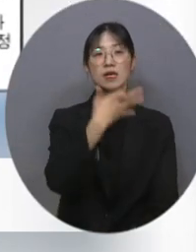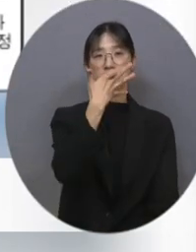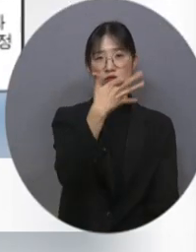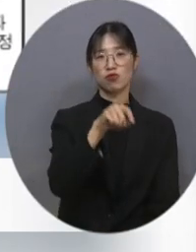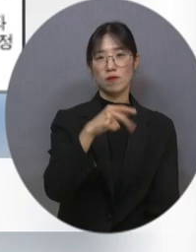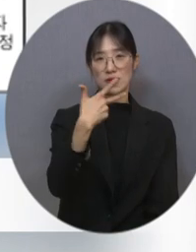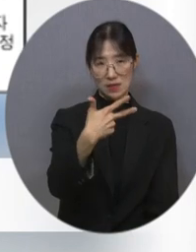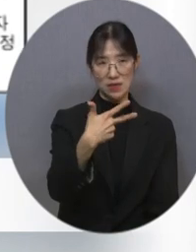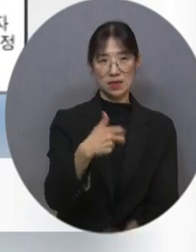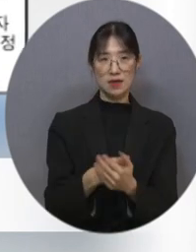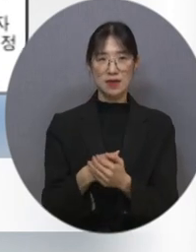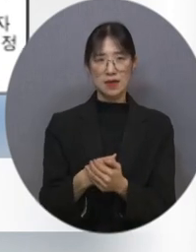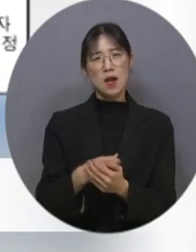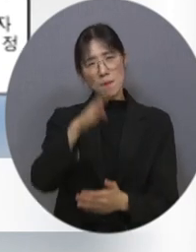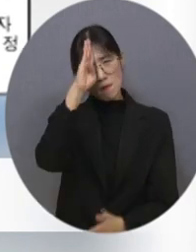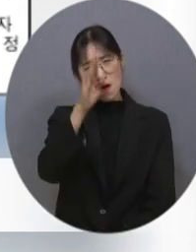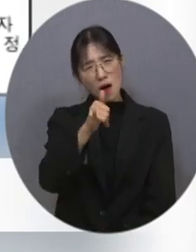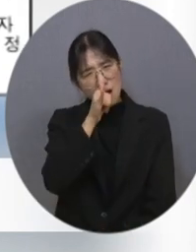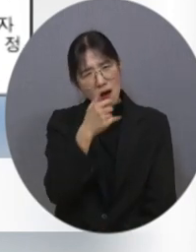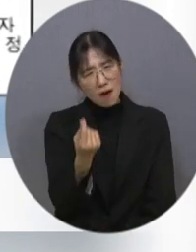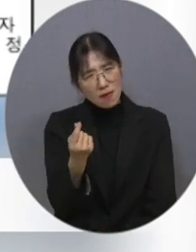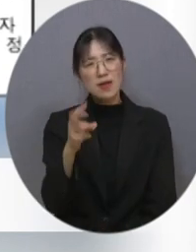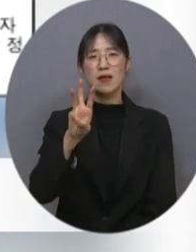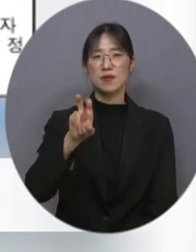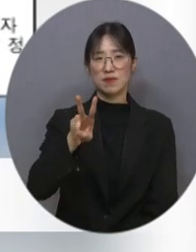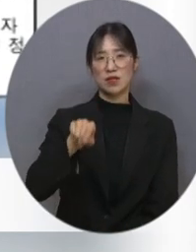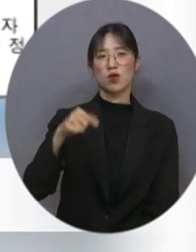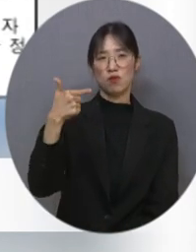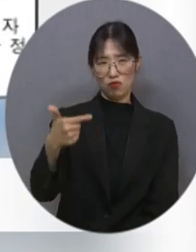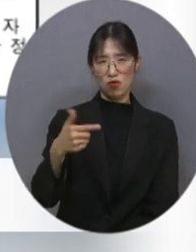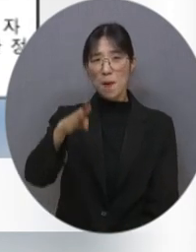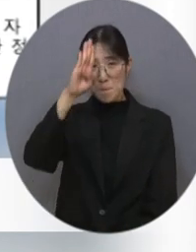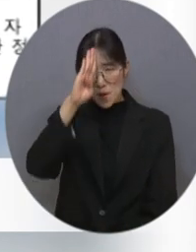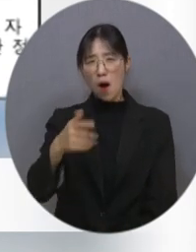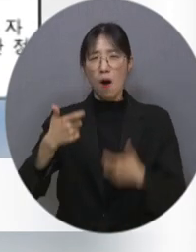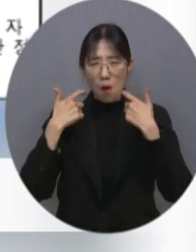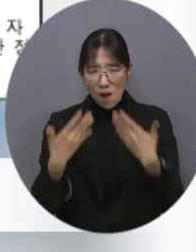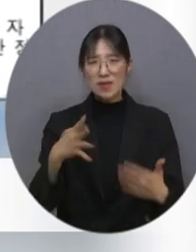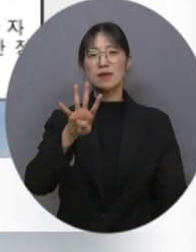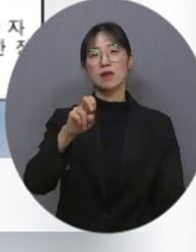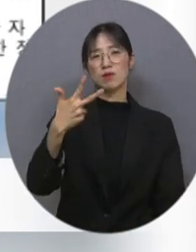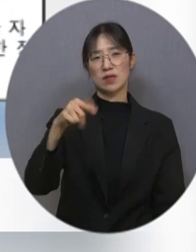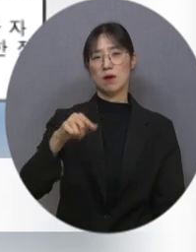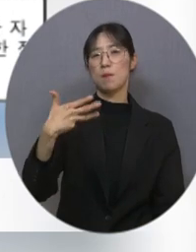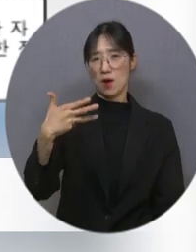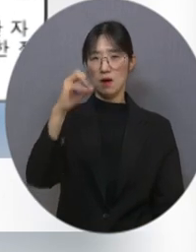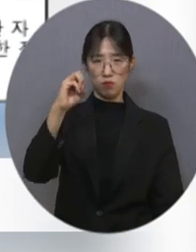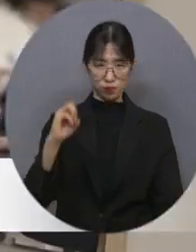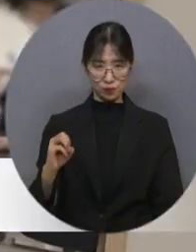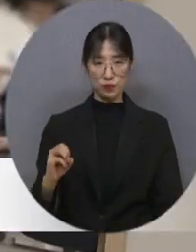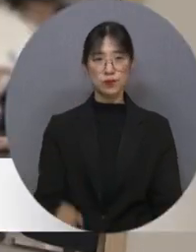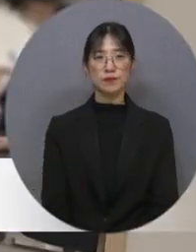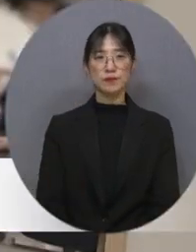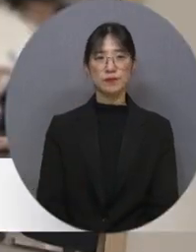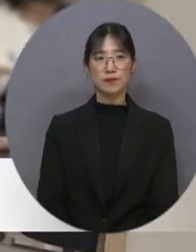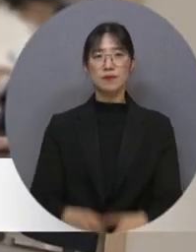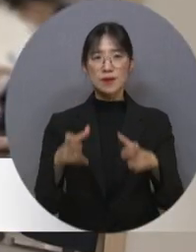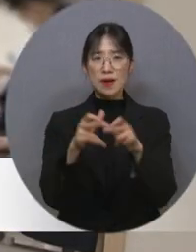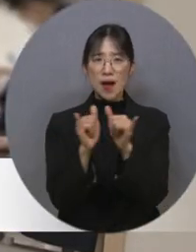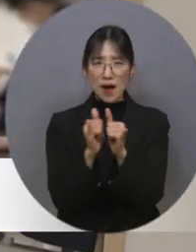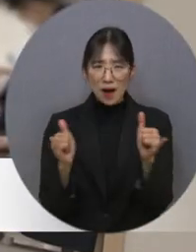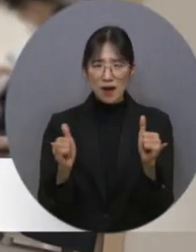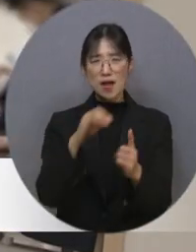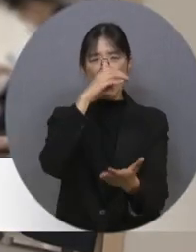19.7%, 질환의심 32.6%, 유질환자 47.8%로 집계됐습니다. 장애인의